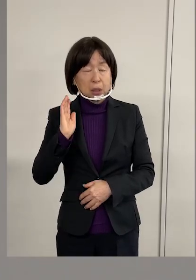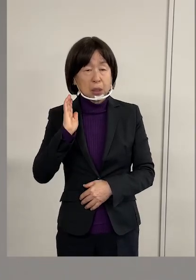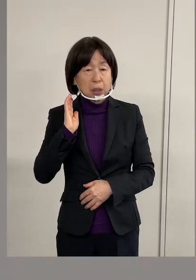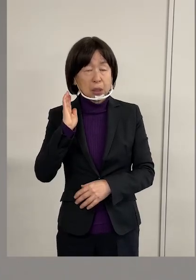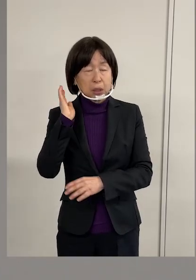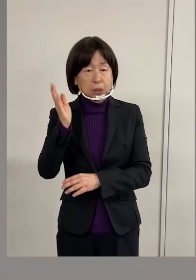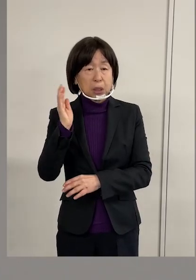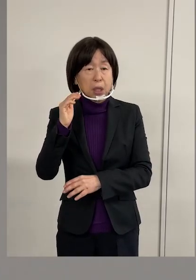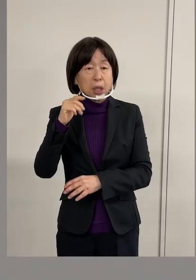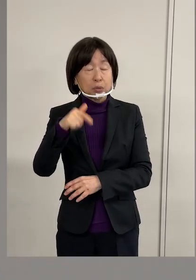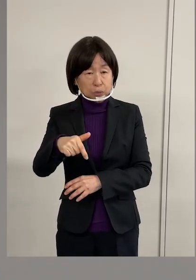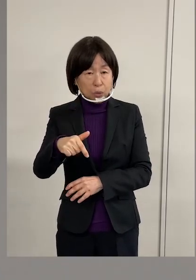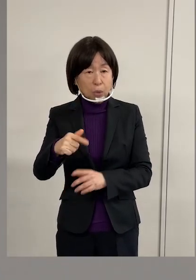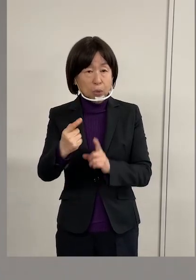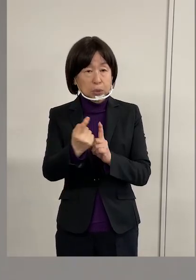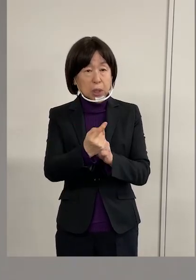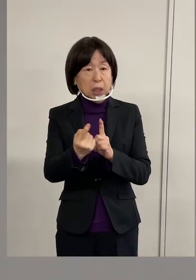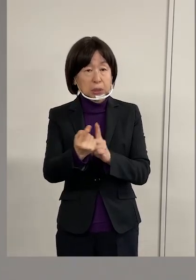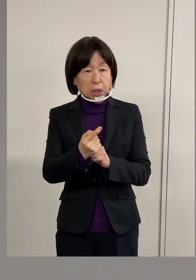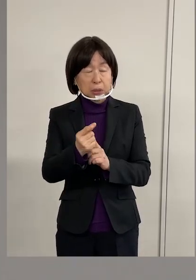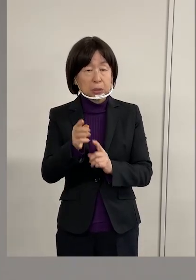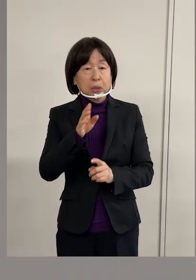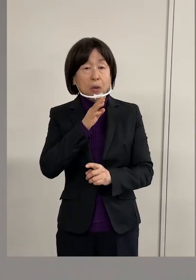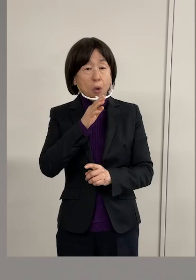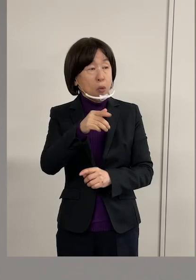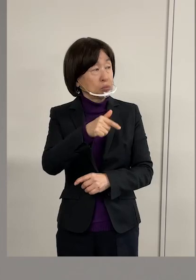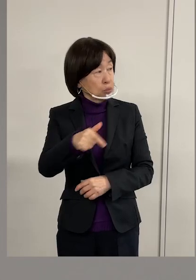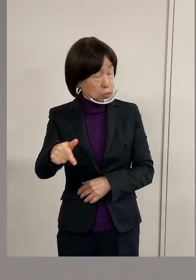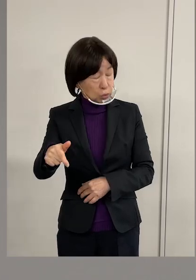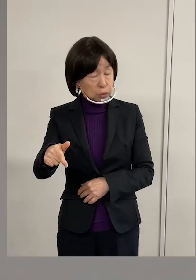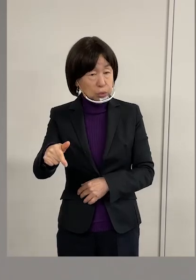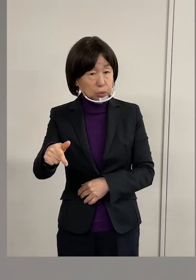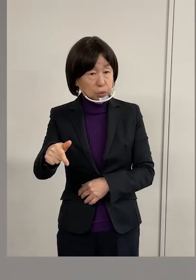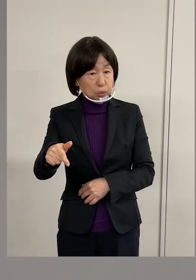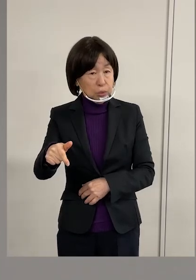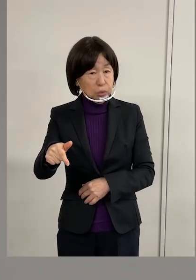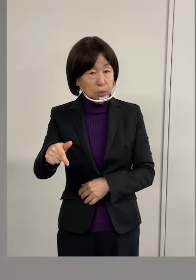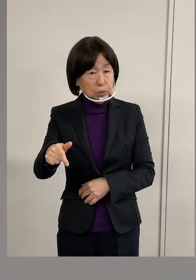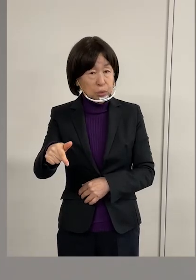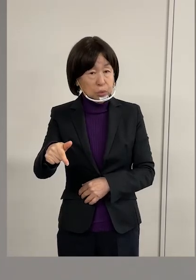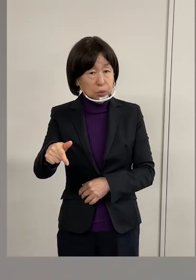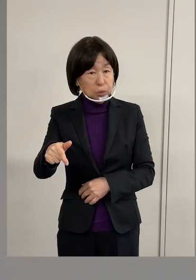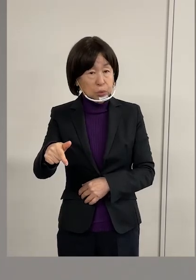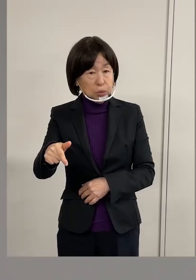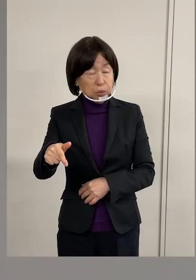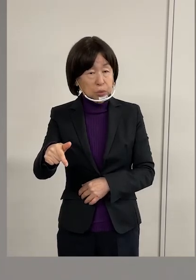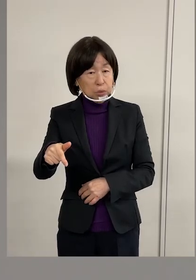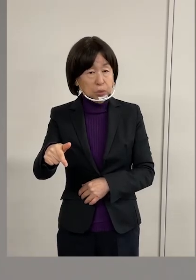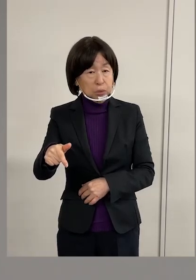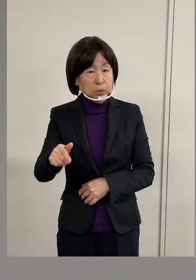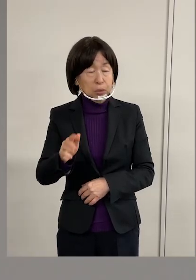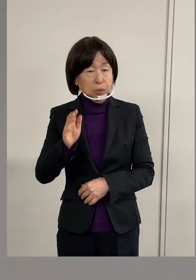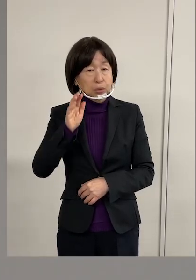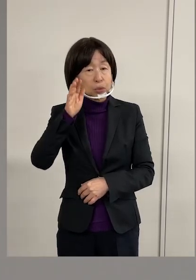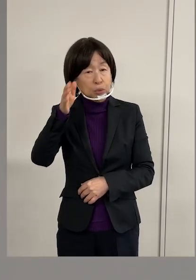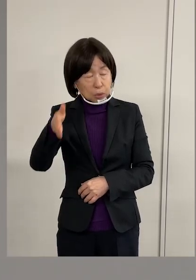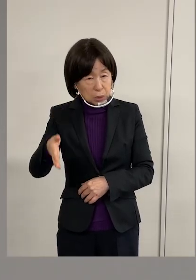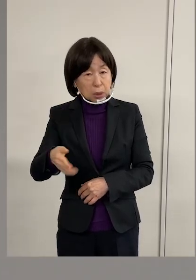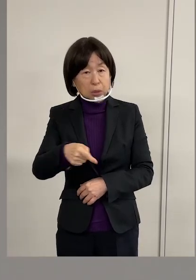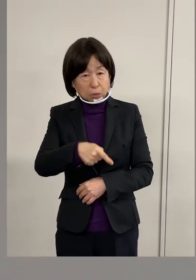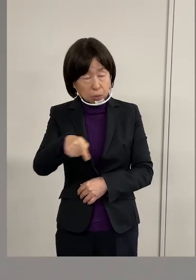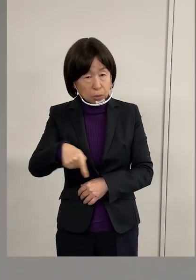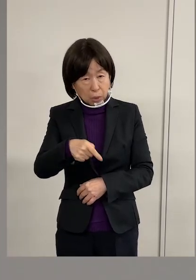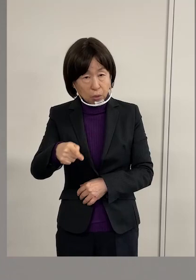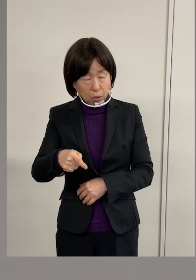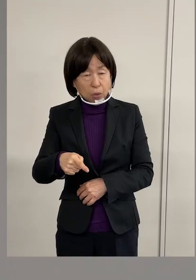部を開いて、これはあくまでも午前中の部会を受けてということになりますが、夕方に政府の対策本部を開いて正式